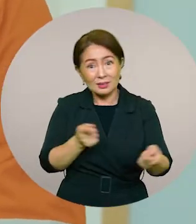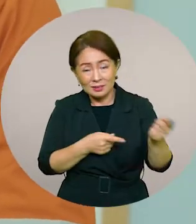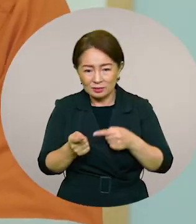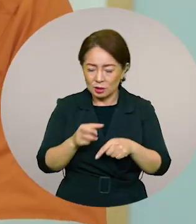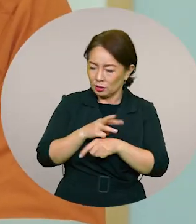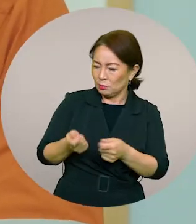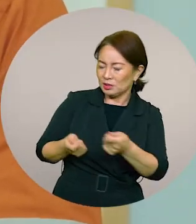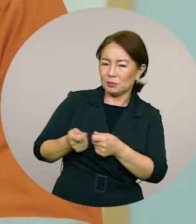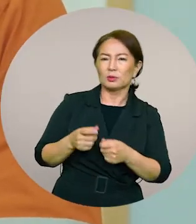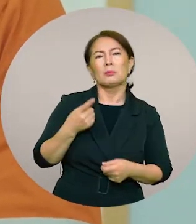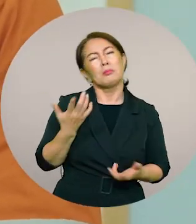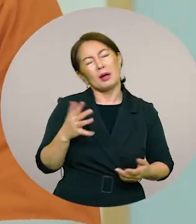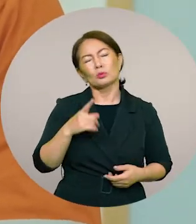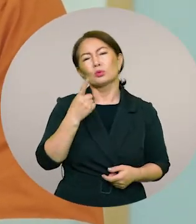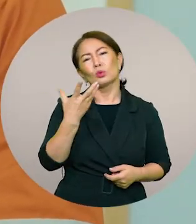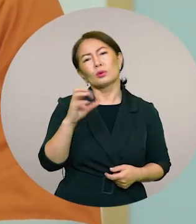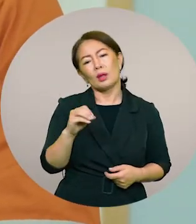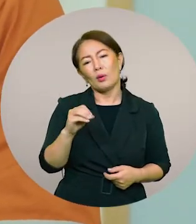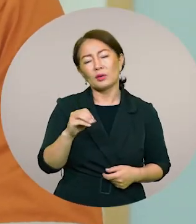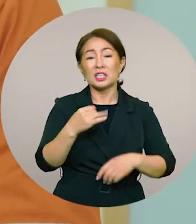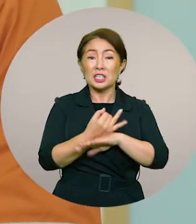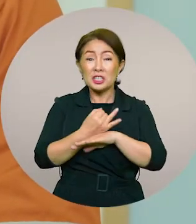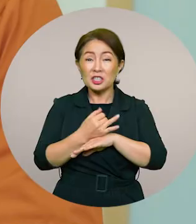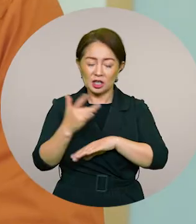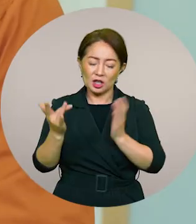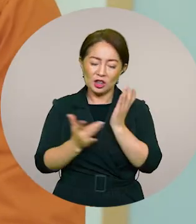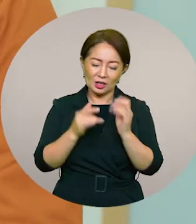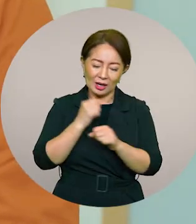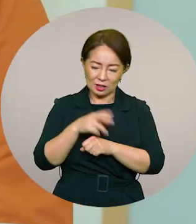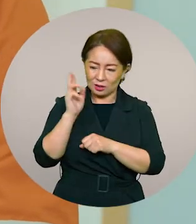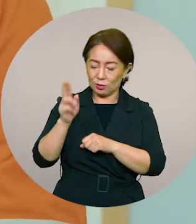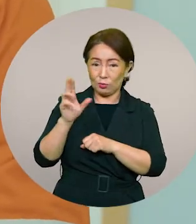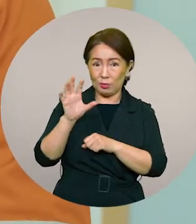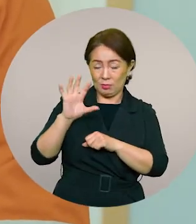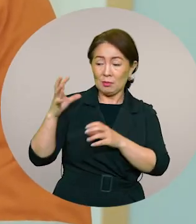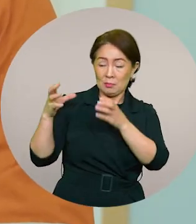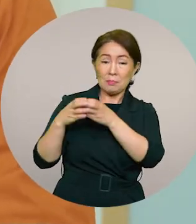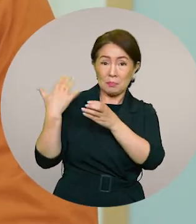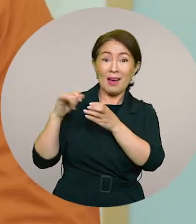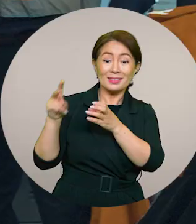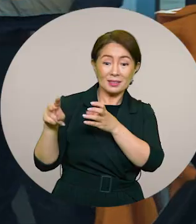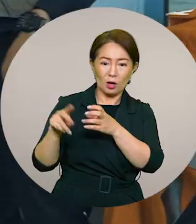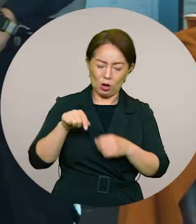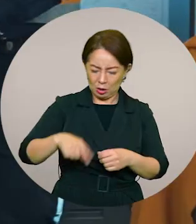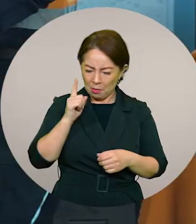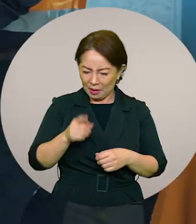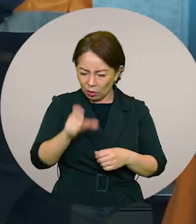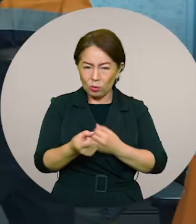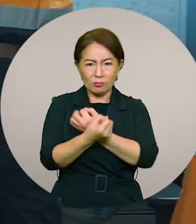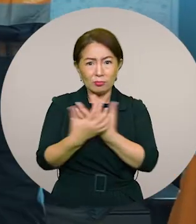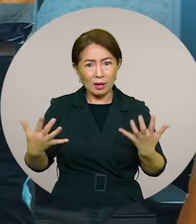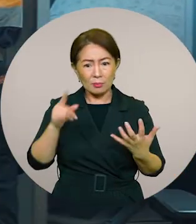илүү менежмент хийдэг буюу нэг 150 орчим инженер техникийн ажилтаа компани ингээд байсан бол одоо бид нар ингээд 1000 гаруй